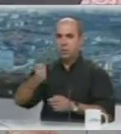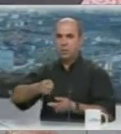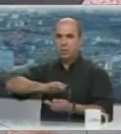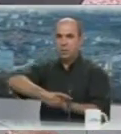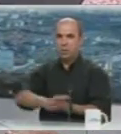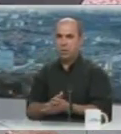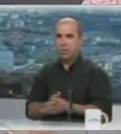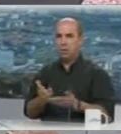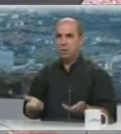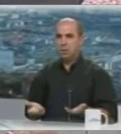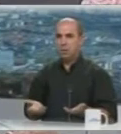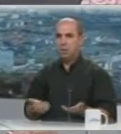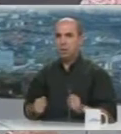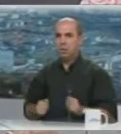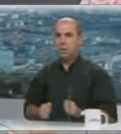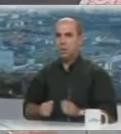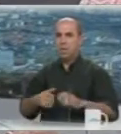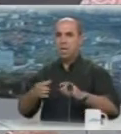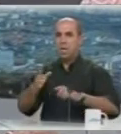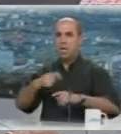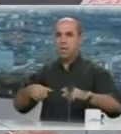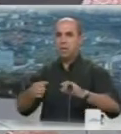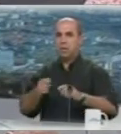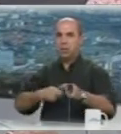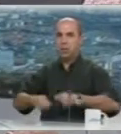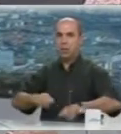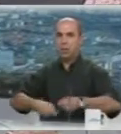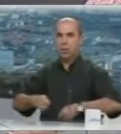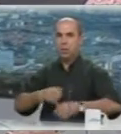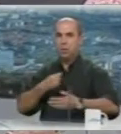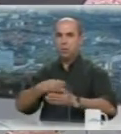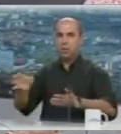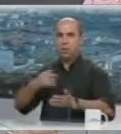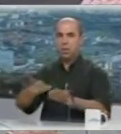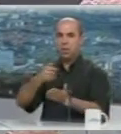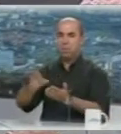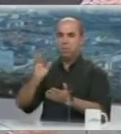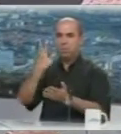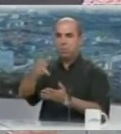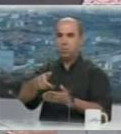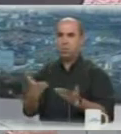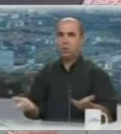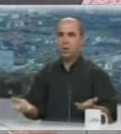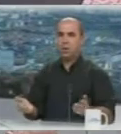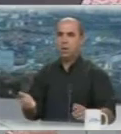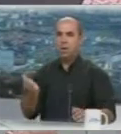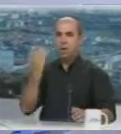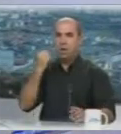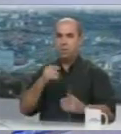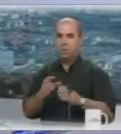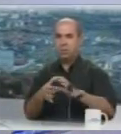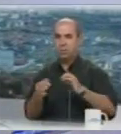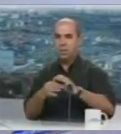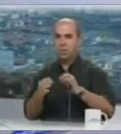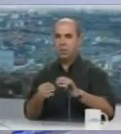على عقد معاهدة إذعان وطردهم من هناك. طردهم من هناك، قبل ما ندخل في التفاصيل